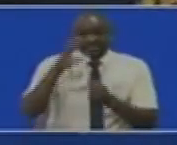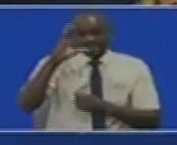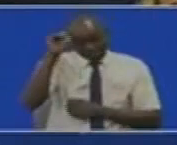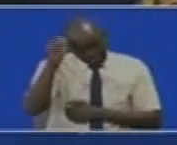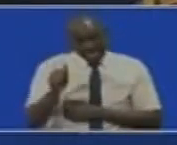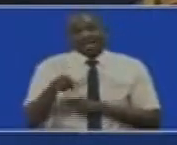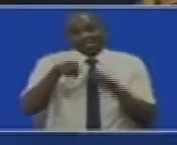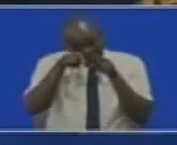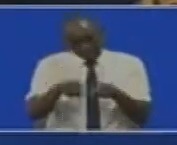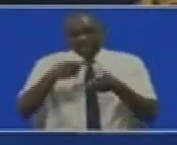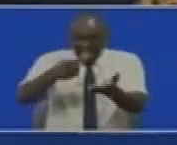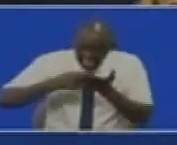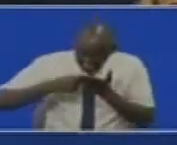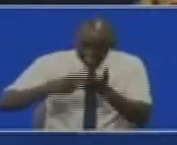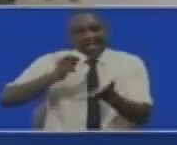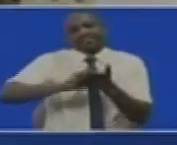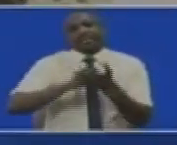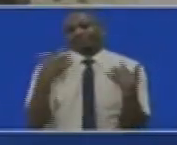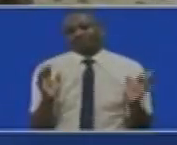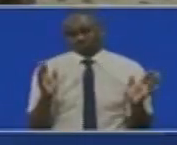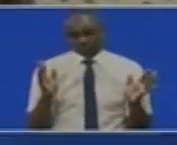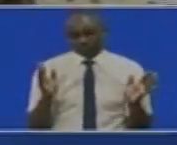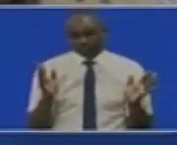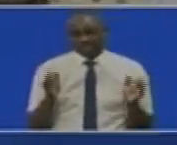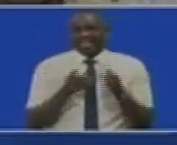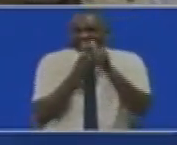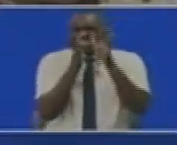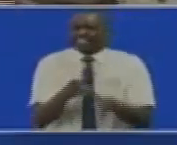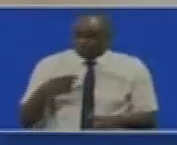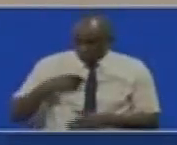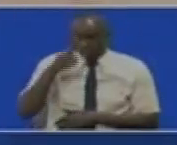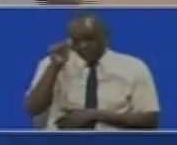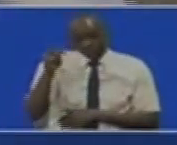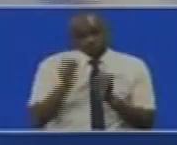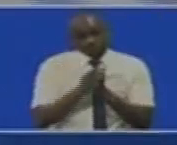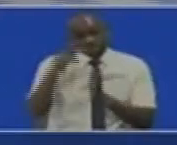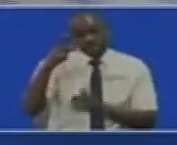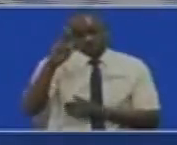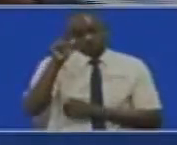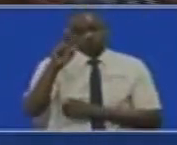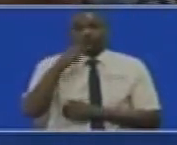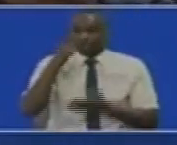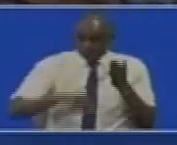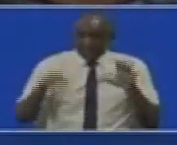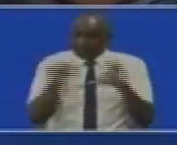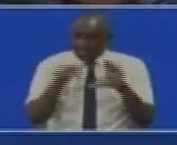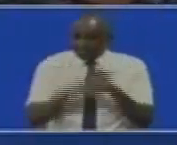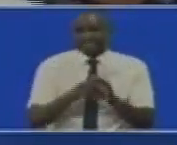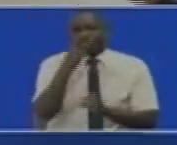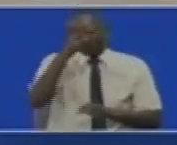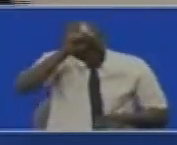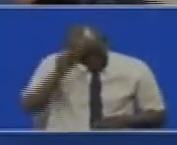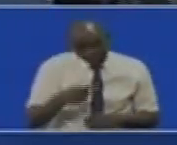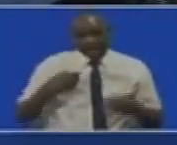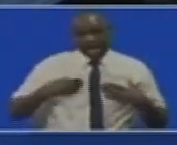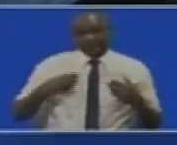2013-2017 CBA is negotiated and signed. Viongozi wa miungano ya WASU na KUSU iliyo na wanachama takribani 20,000 katika